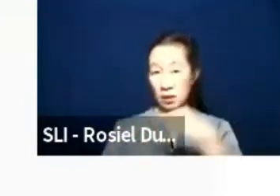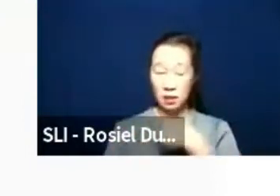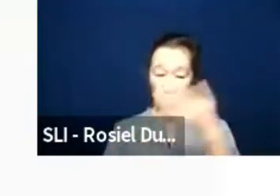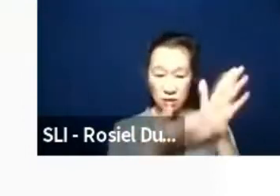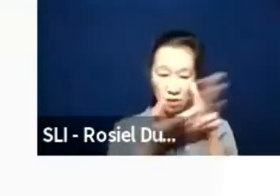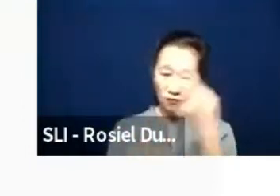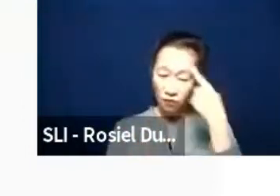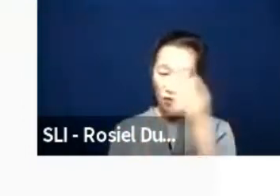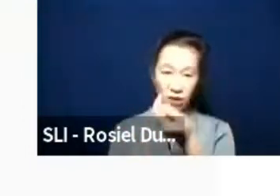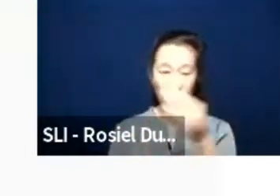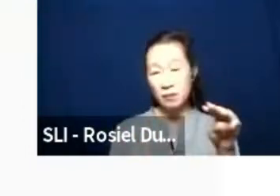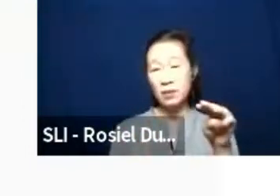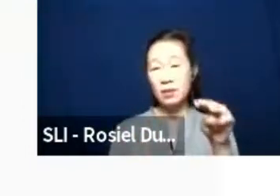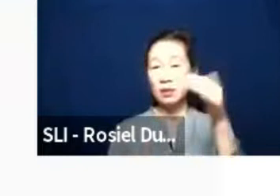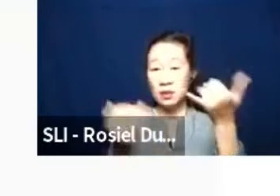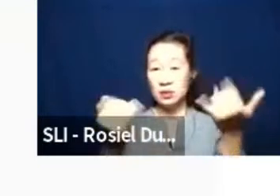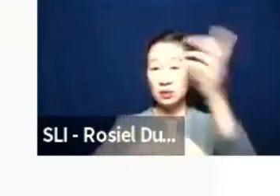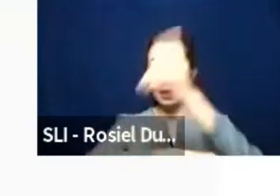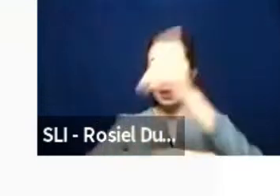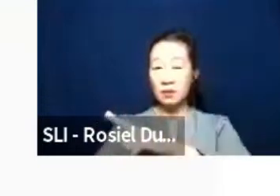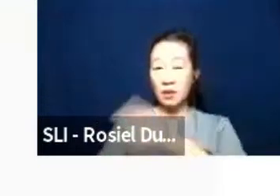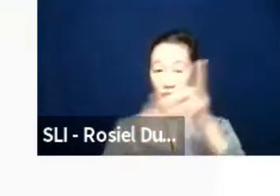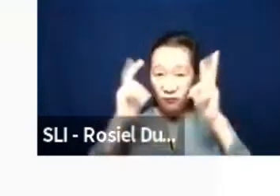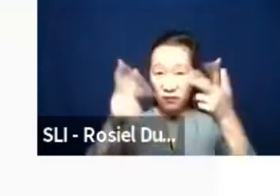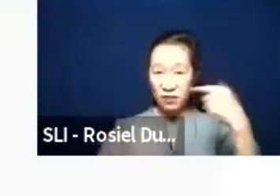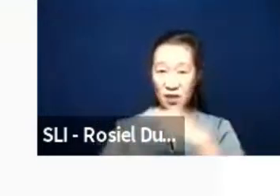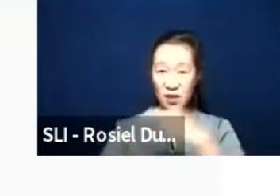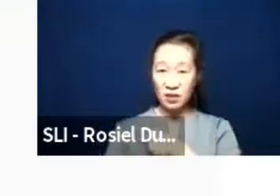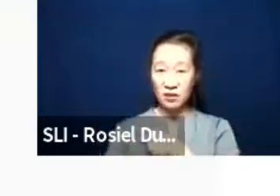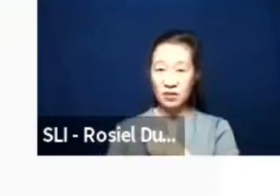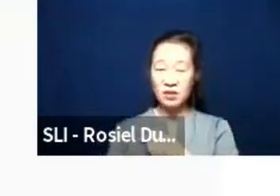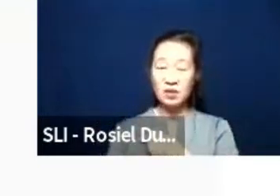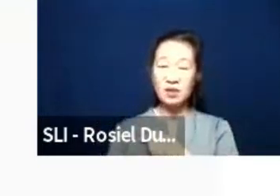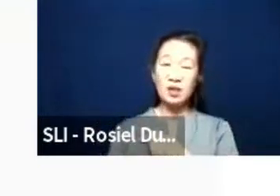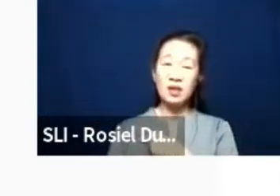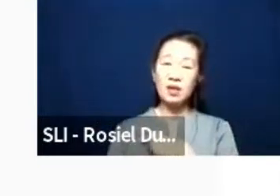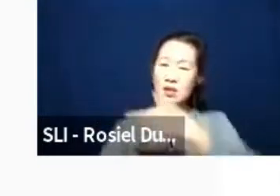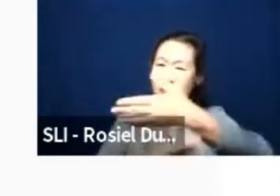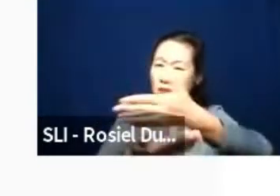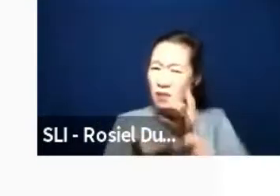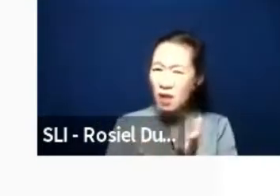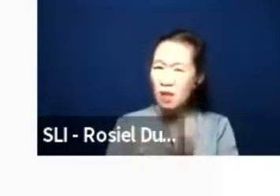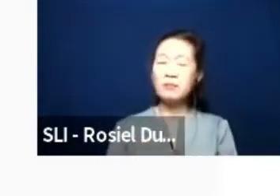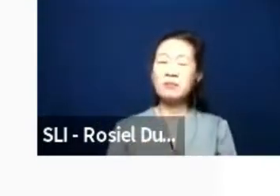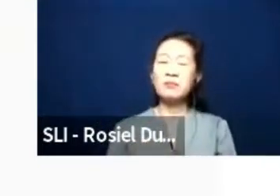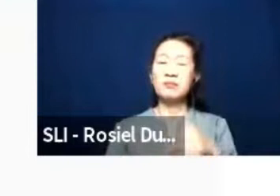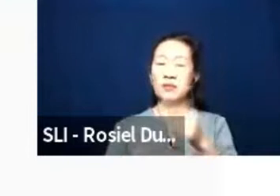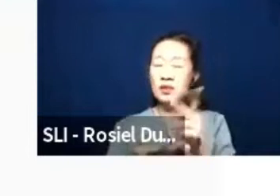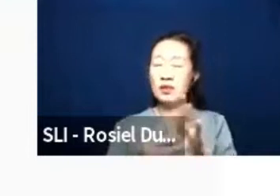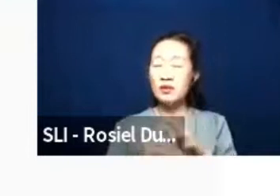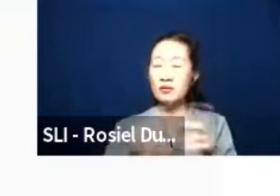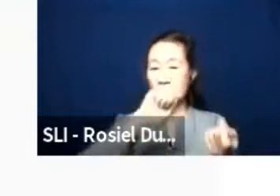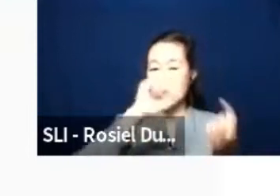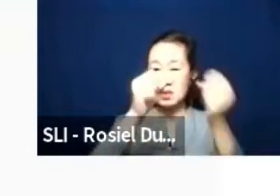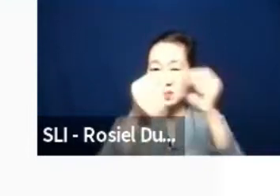sa kanila. So sa araw na ito, magpo-focus tayo sa ilang aspeto nitong transition